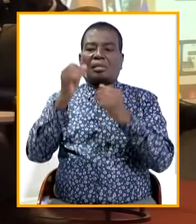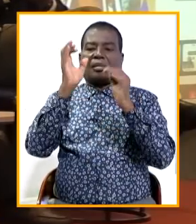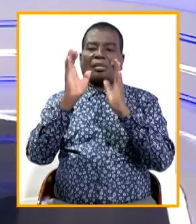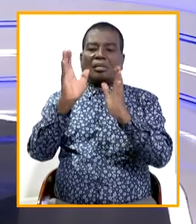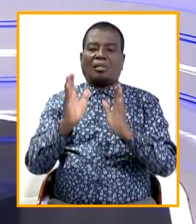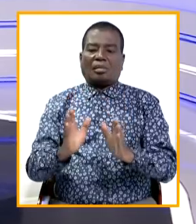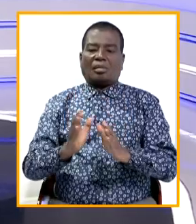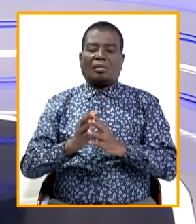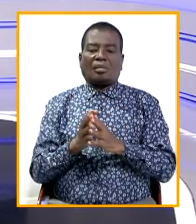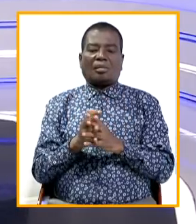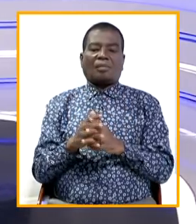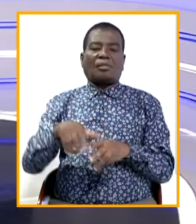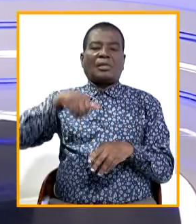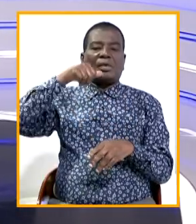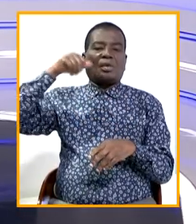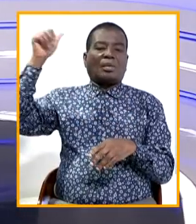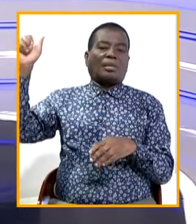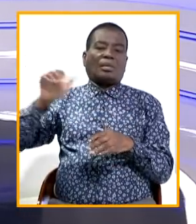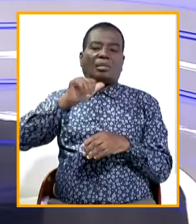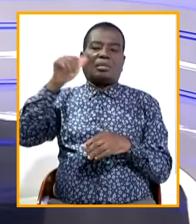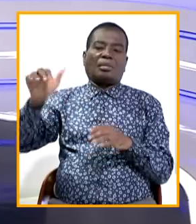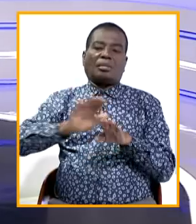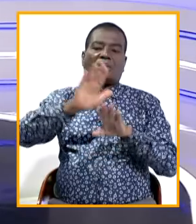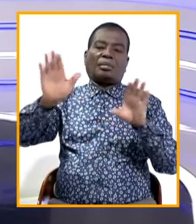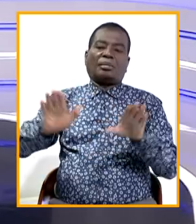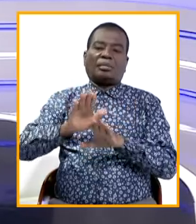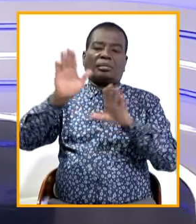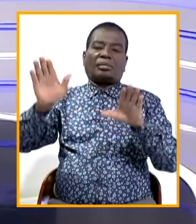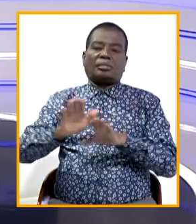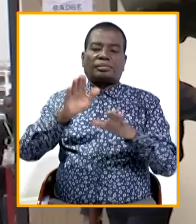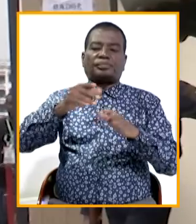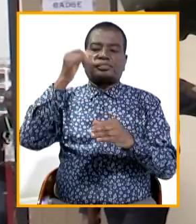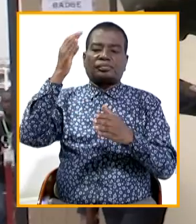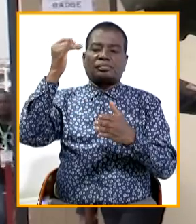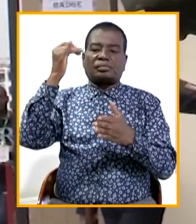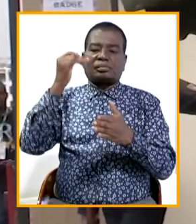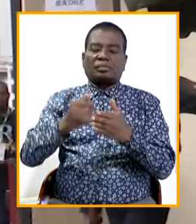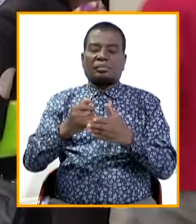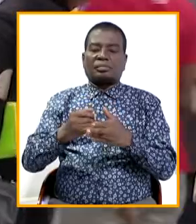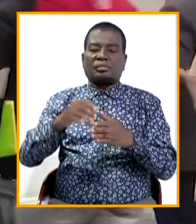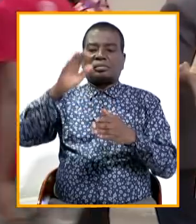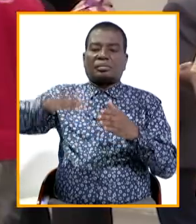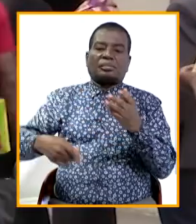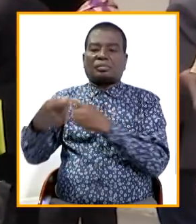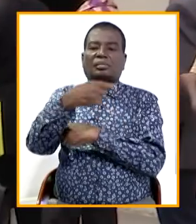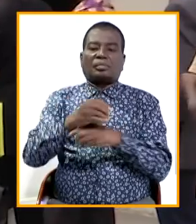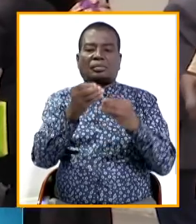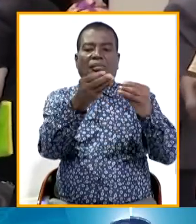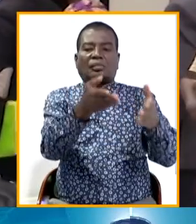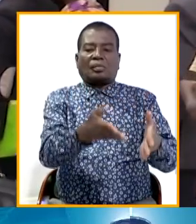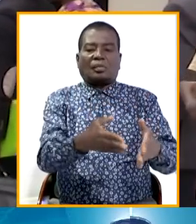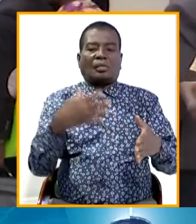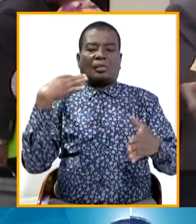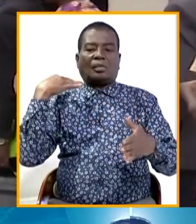civile. Hier, dimanche 23 juillet, marquait le dernier jour de dépôt des dossiers de candidature pour